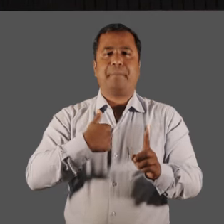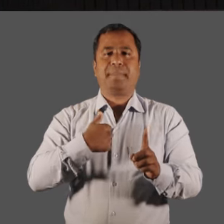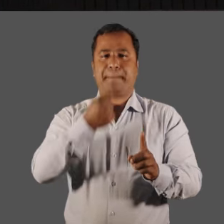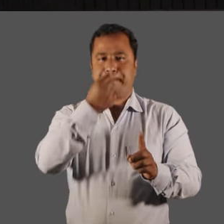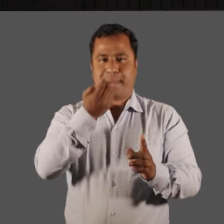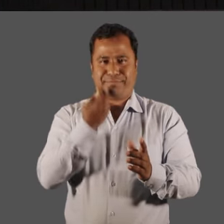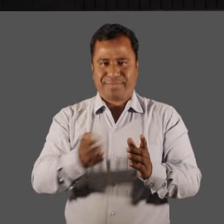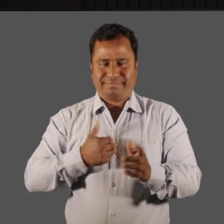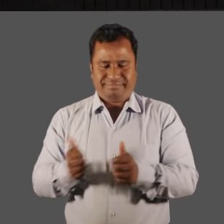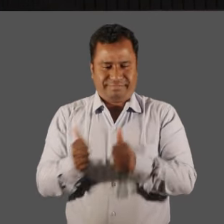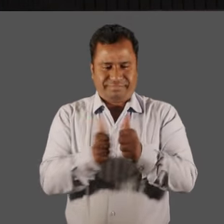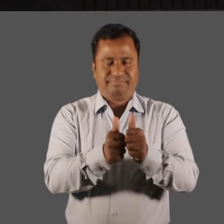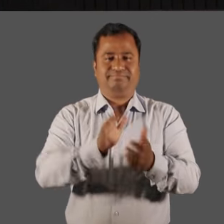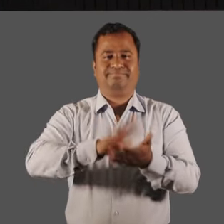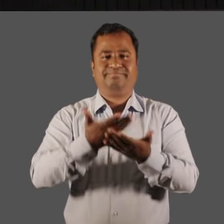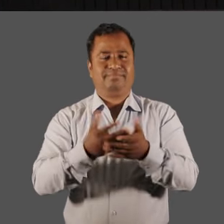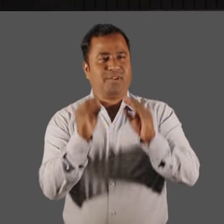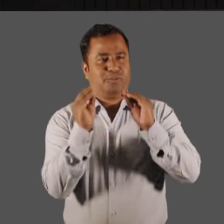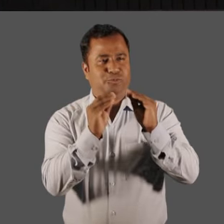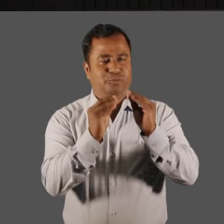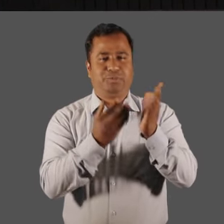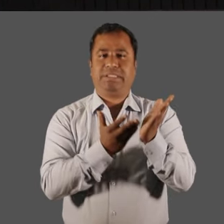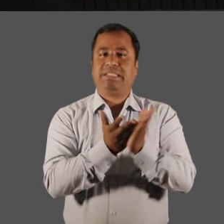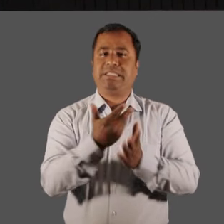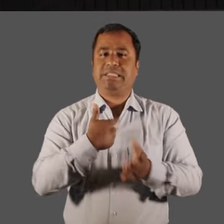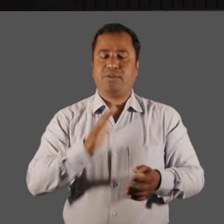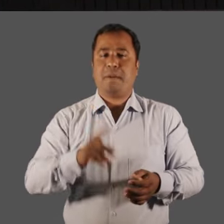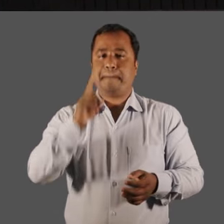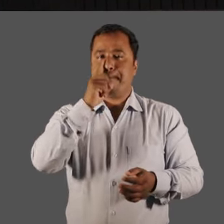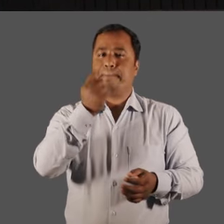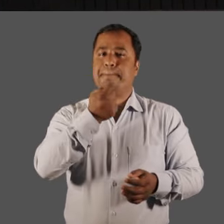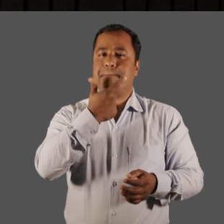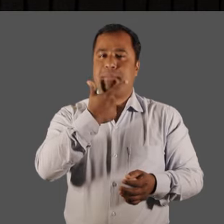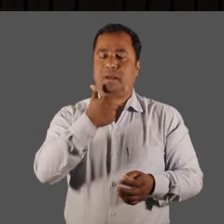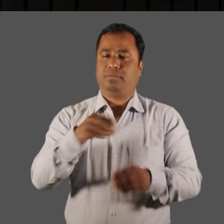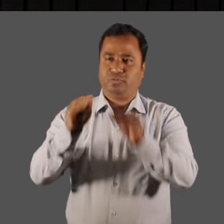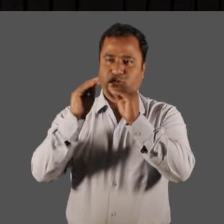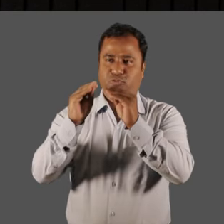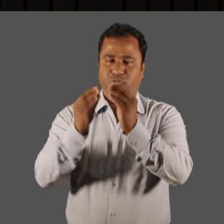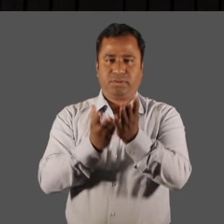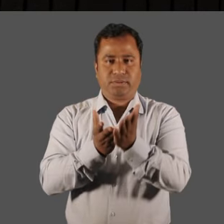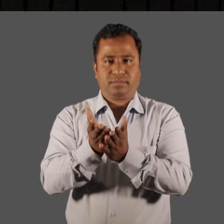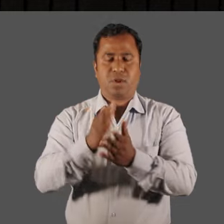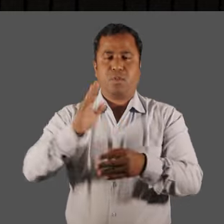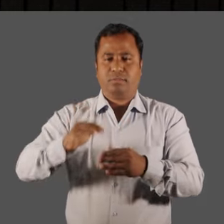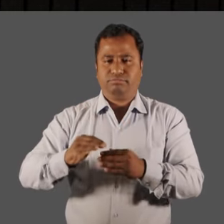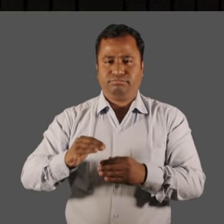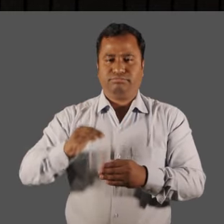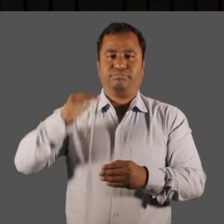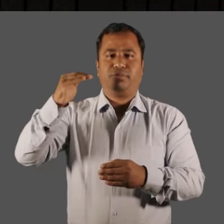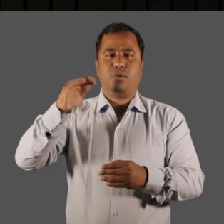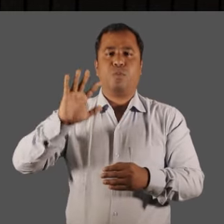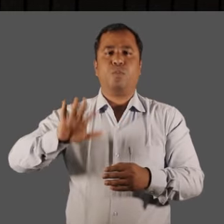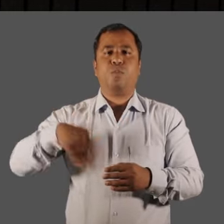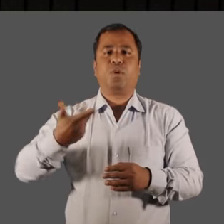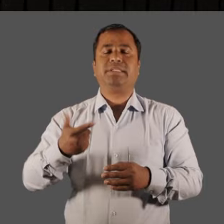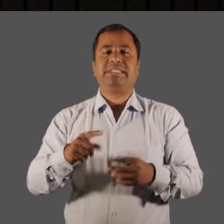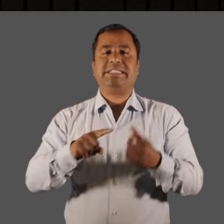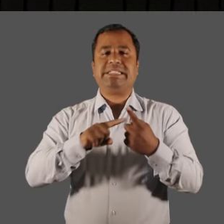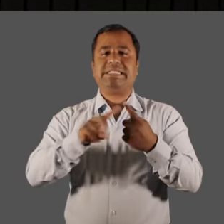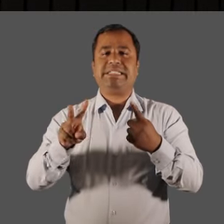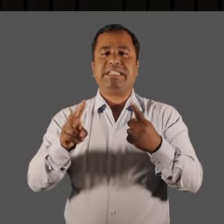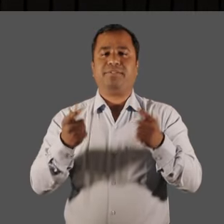বয়সে ইন্টারপ্রেট করেছি। ওই তারা কি বলছেন সেটা আমি আমার বাবা-মাকে বুঝিয়ে দিয়েছি। আরেকটু যখন আমি বড় হয়েছি তখন দেখা গেছে যে টেলিভিশন